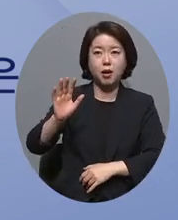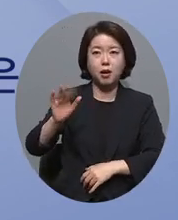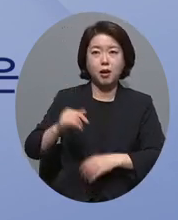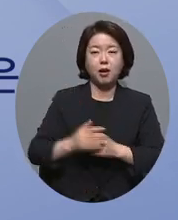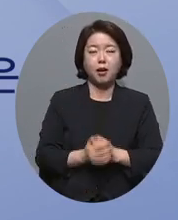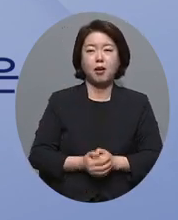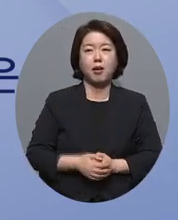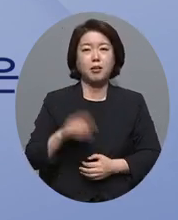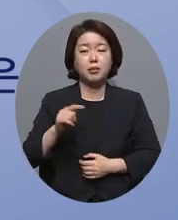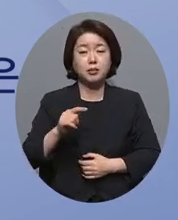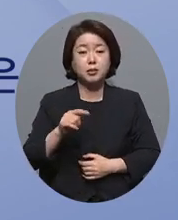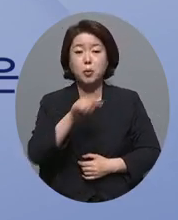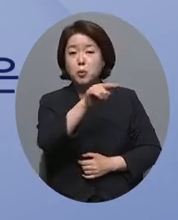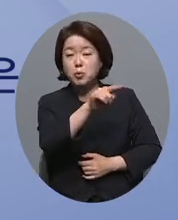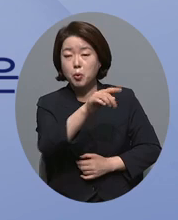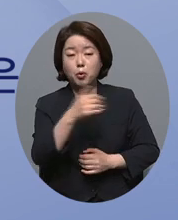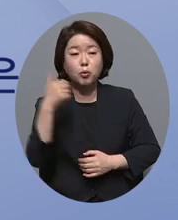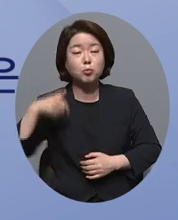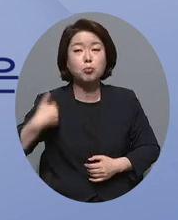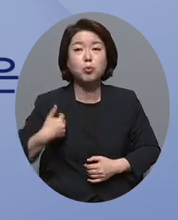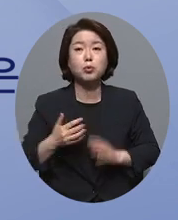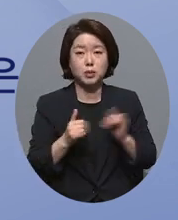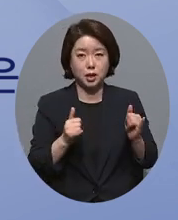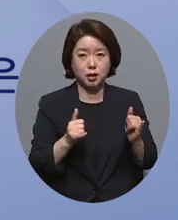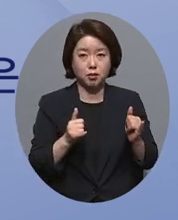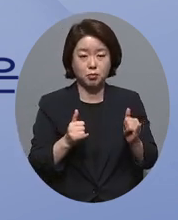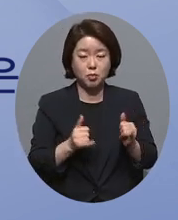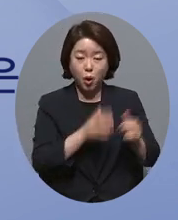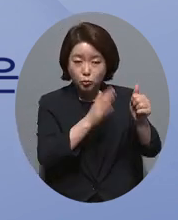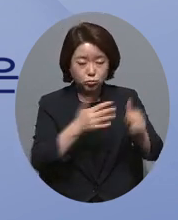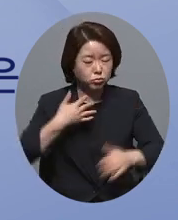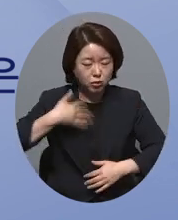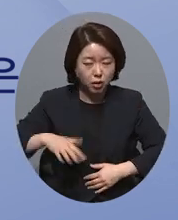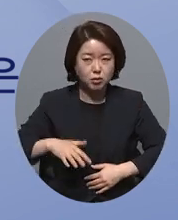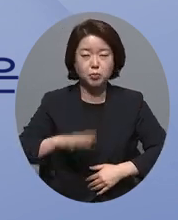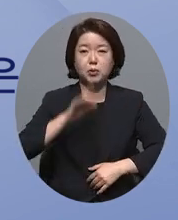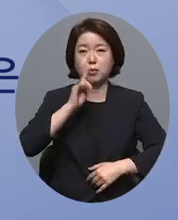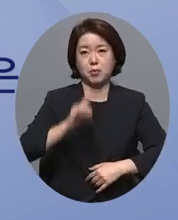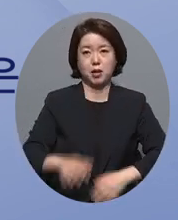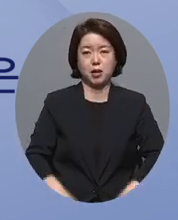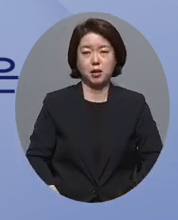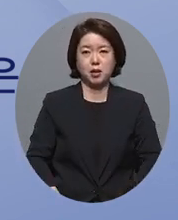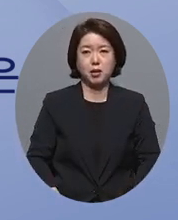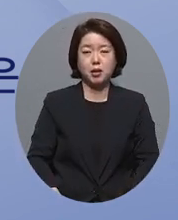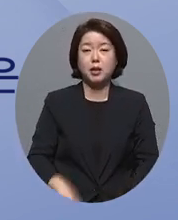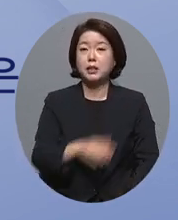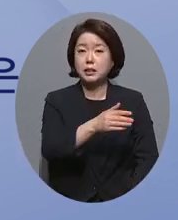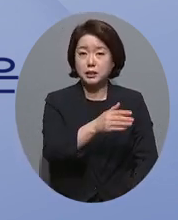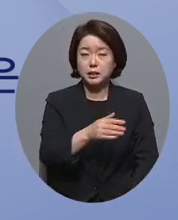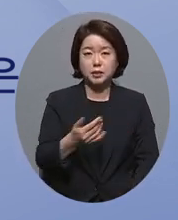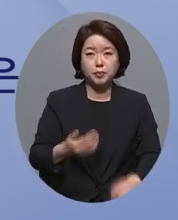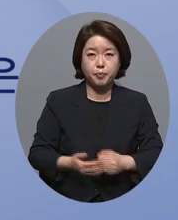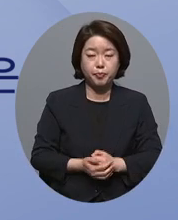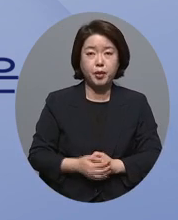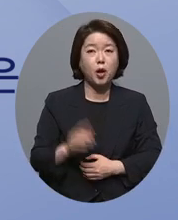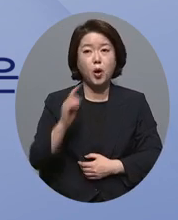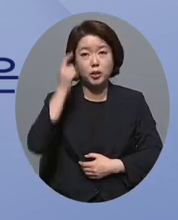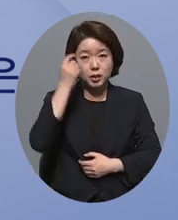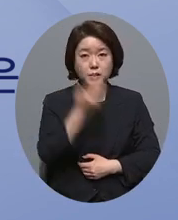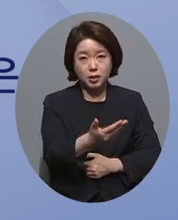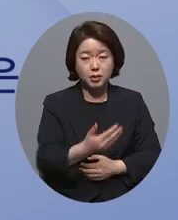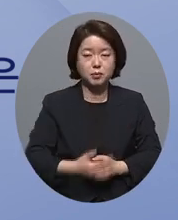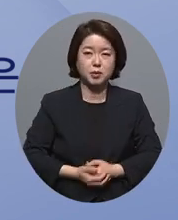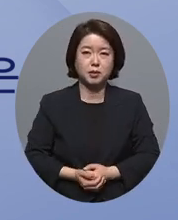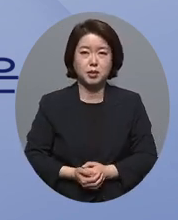전혀 그 대상자는 모르고 그래도 청탁한 적도 없다라고 얘기를 하고 있는데 강성필 대변인님 뭐 어떻게 좀 보셨습니까